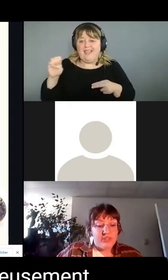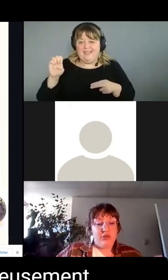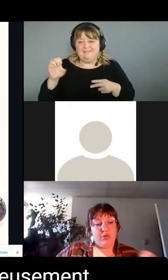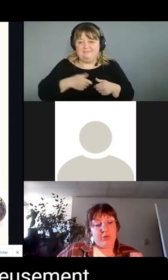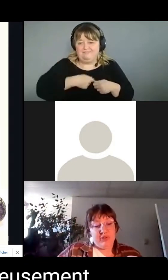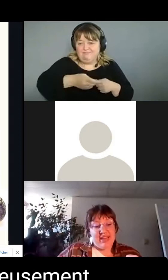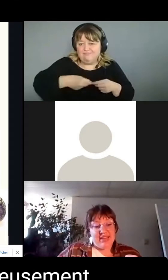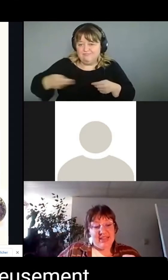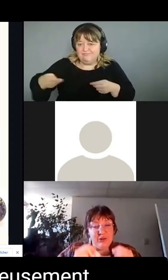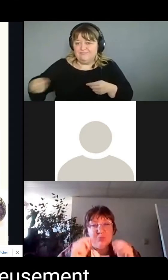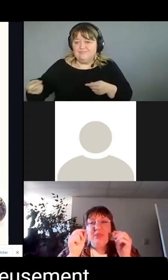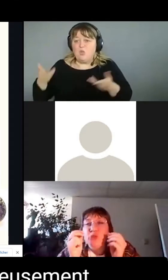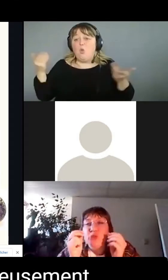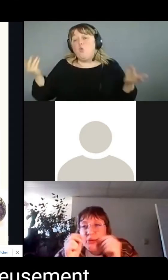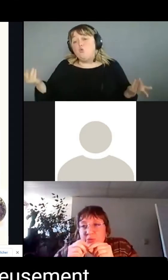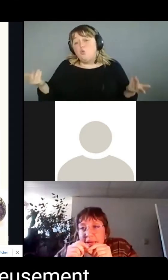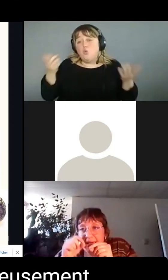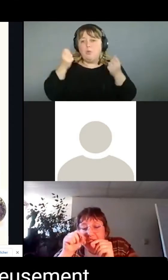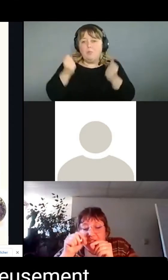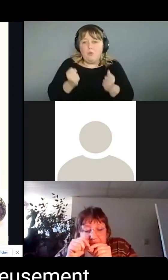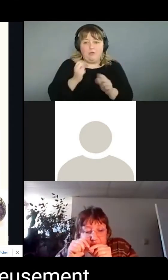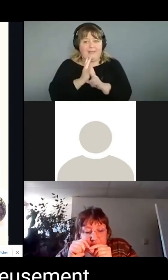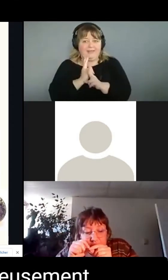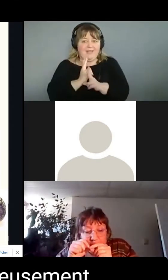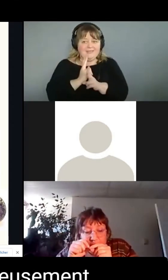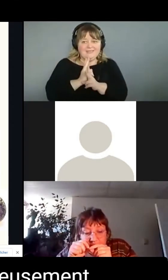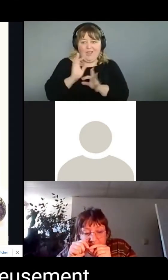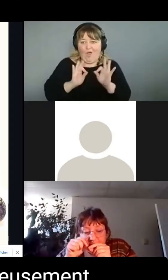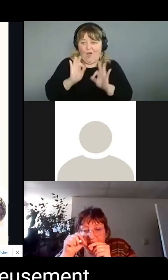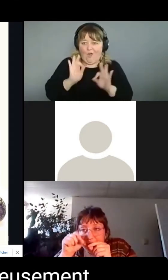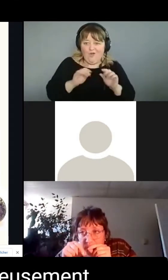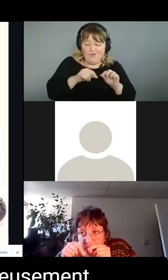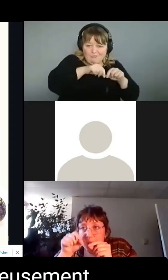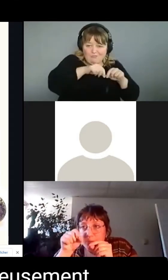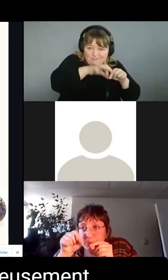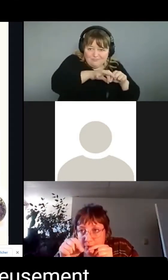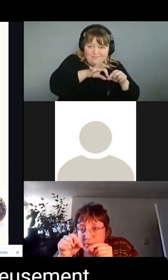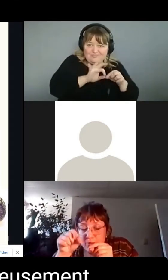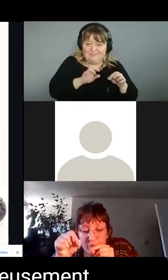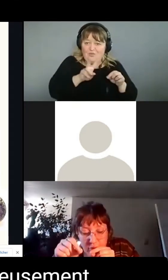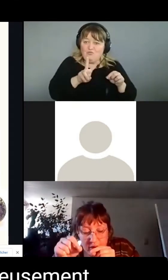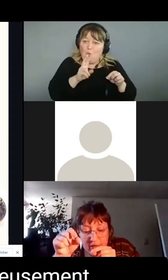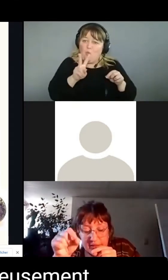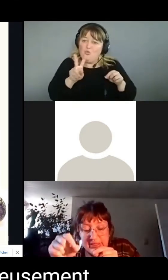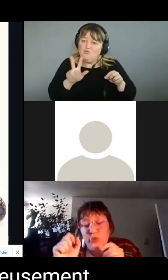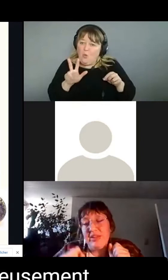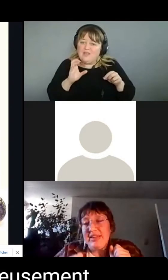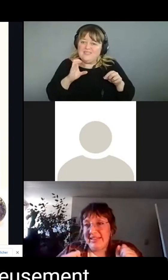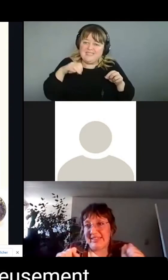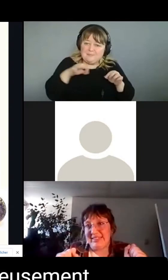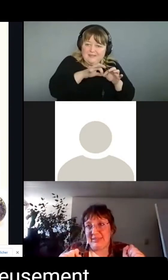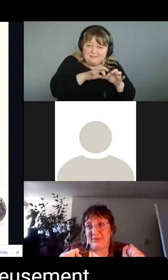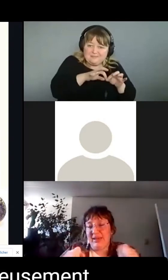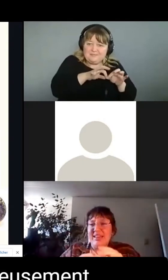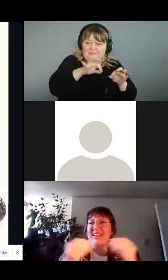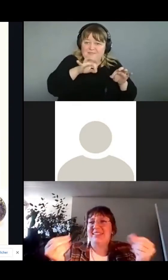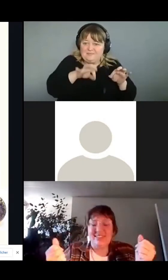Ou sinon, vous pouvez y aller là, minutieusement à chaque 2 à 3 cm pour diminuer